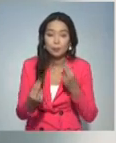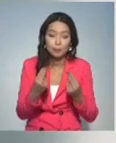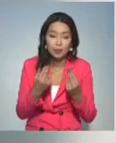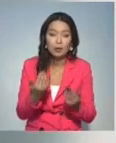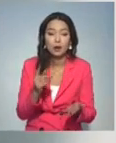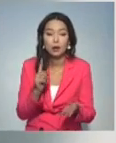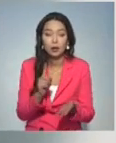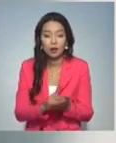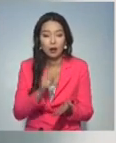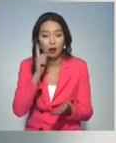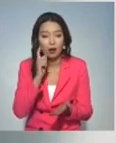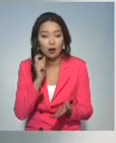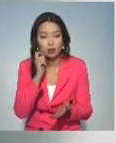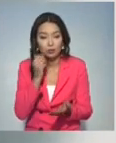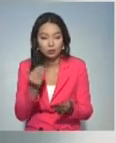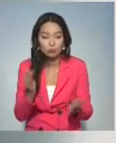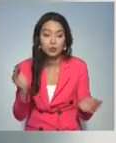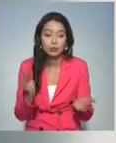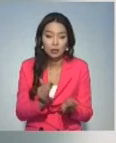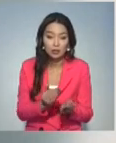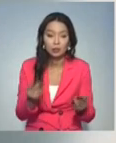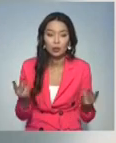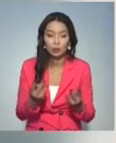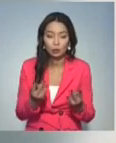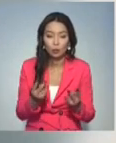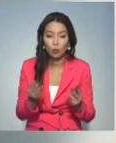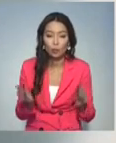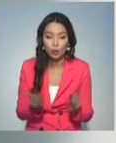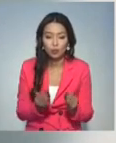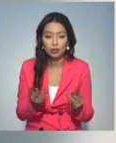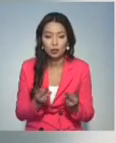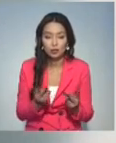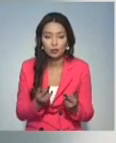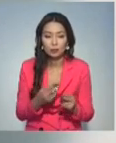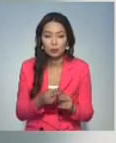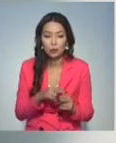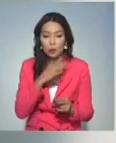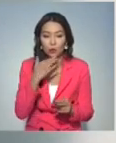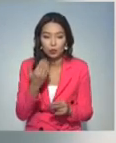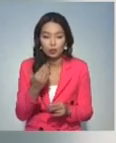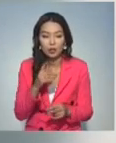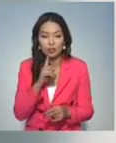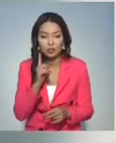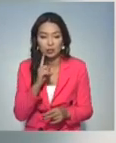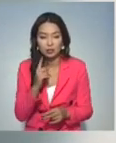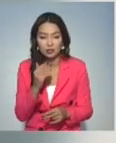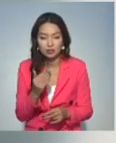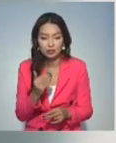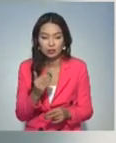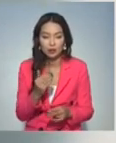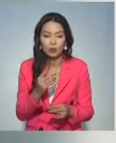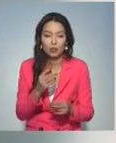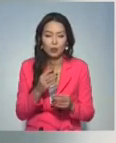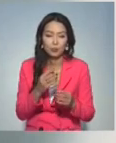міндетті түрде қантын азайтуымыз керек. Сондықтан да біз көбінесе жасыл